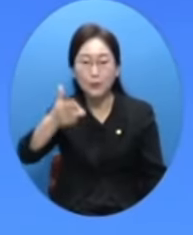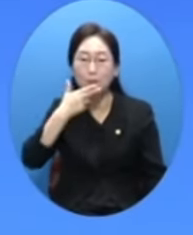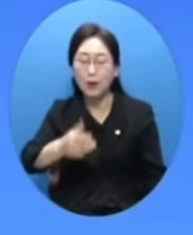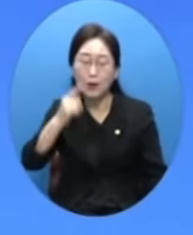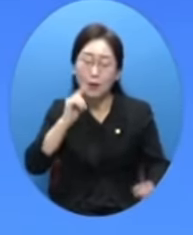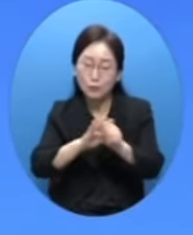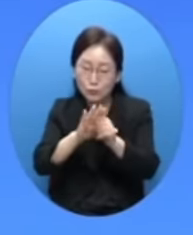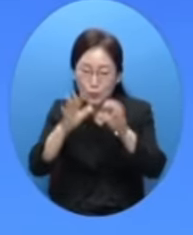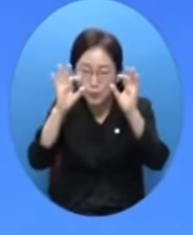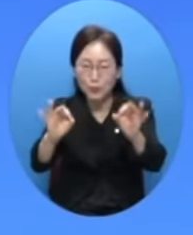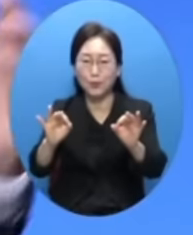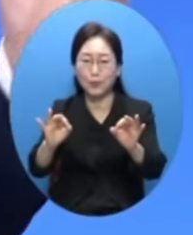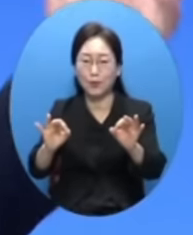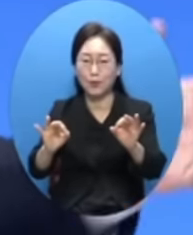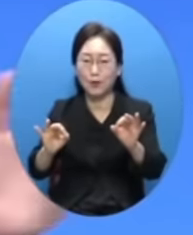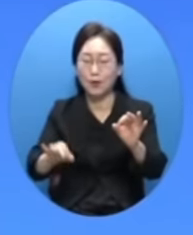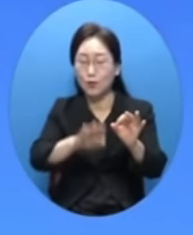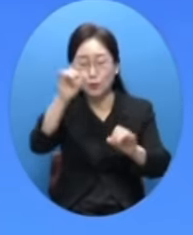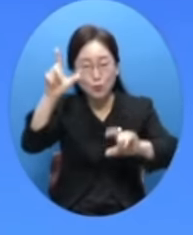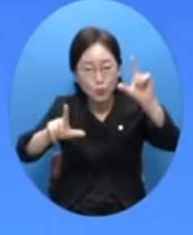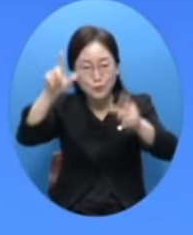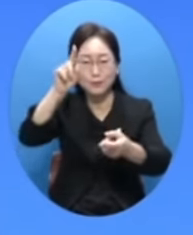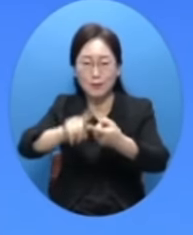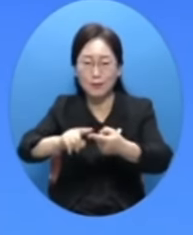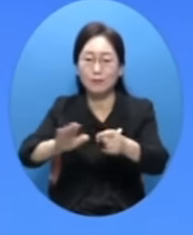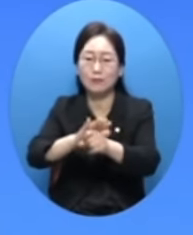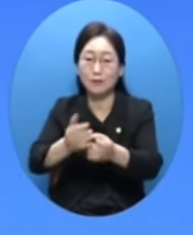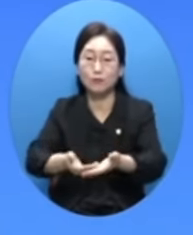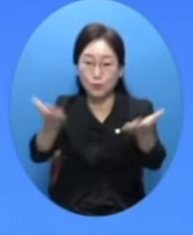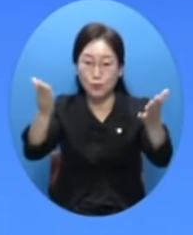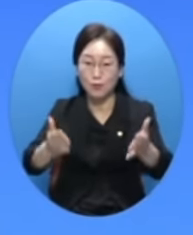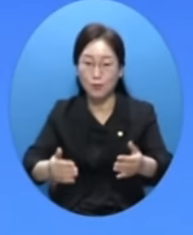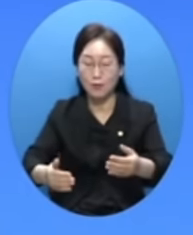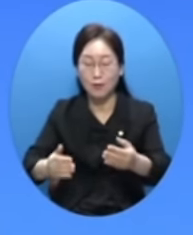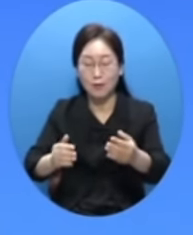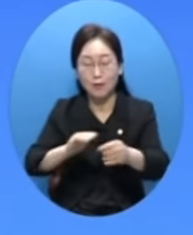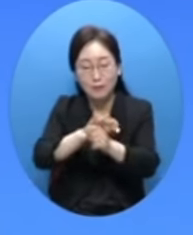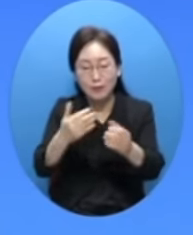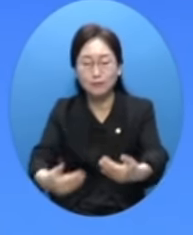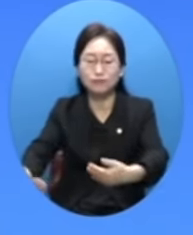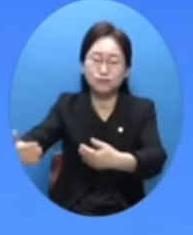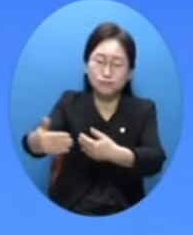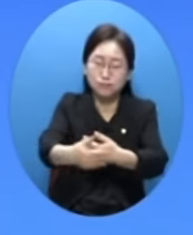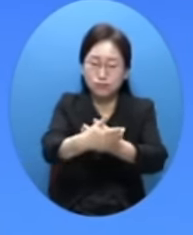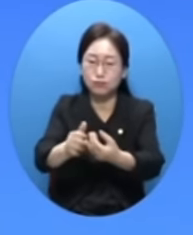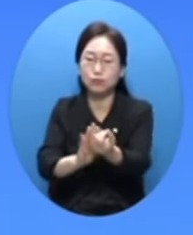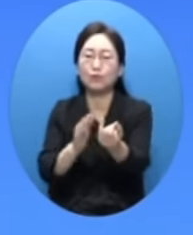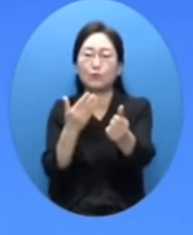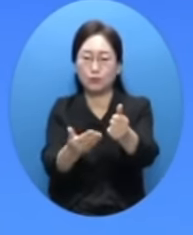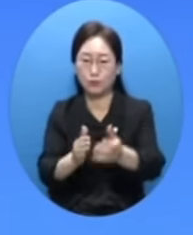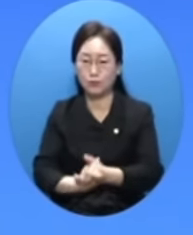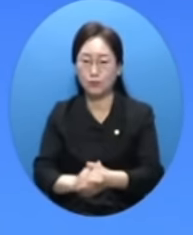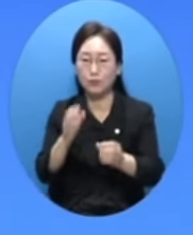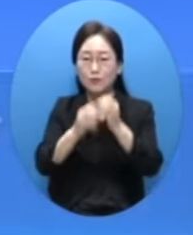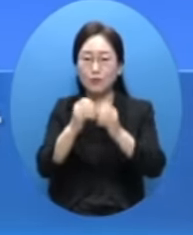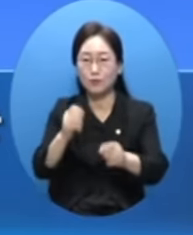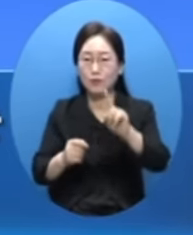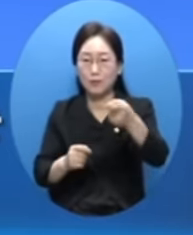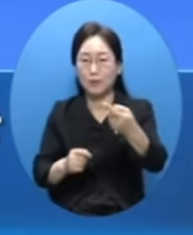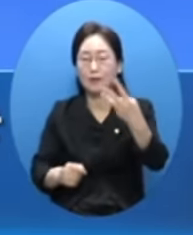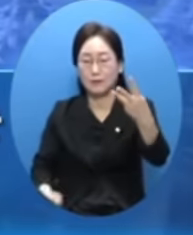궁휼히 보시고 우리 있는 모습 그대로 우리를 사랑하시고 우리를 그 사랑의 품에 안으시는 것입니다. 시편